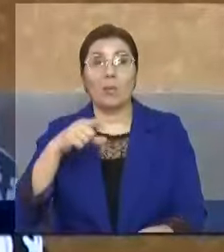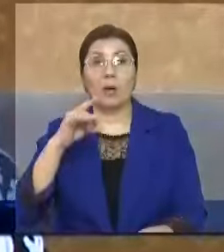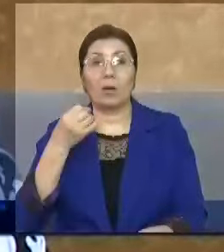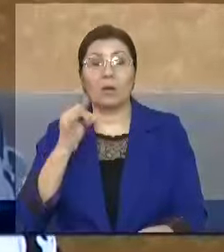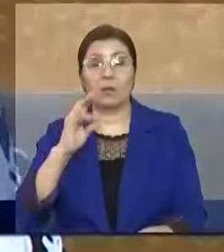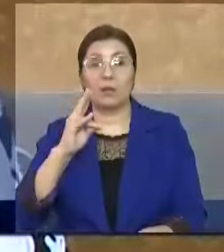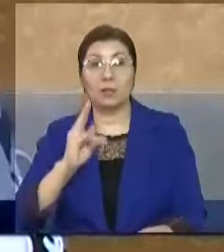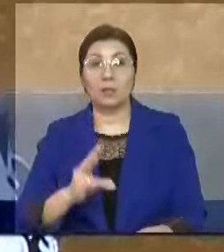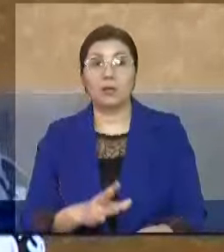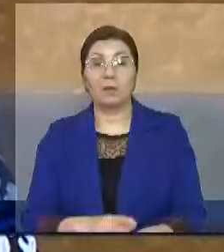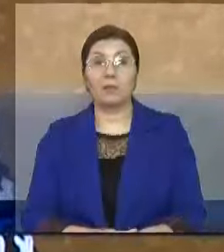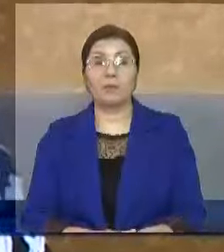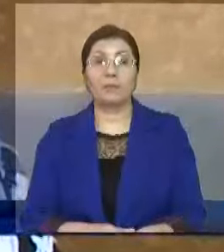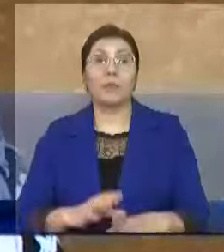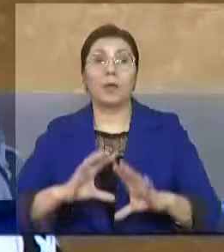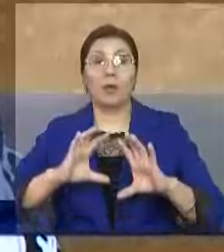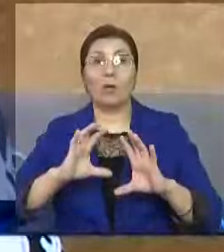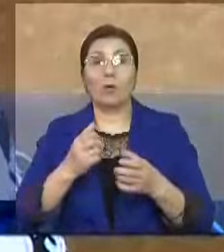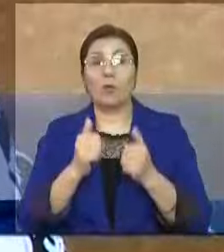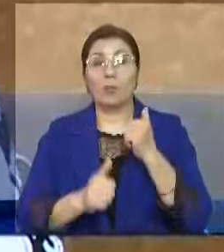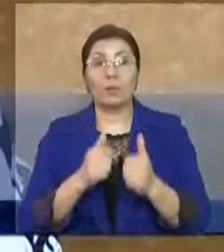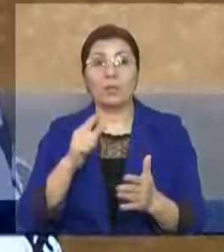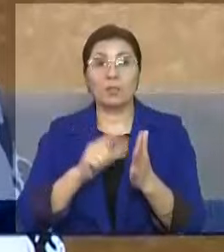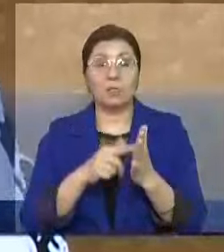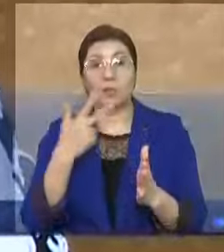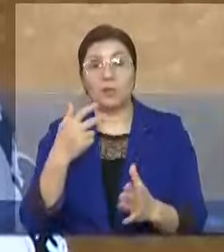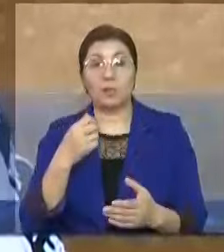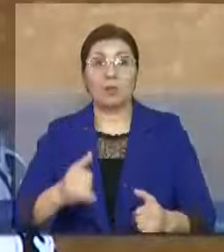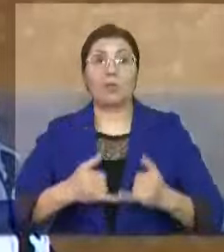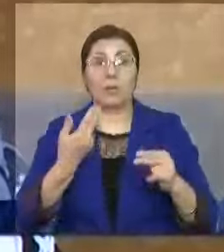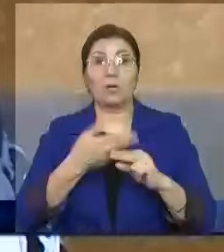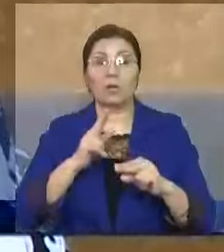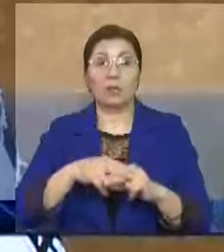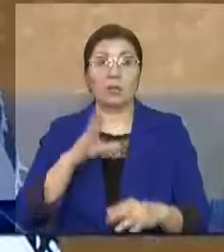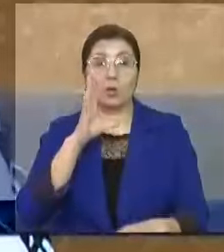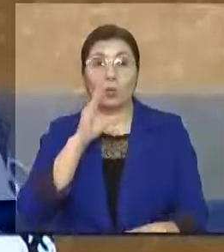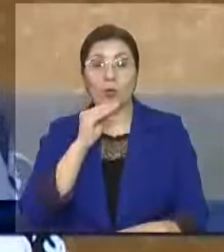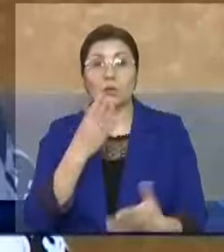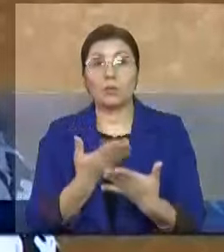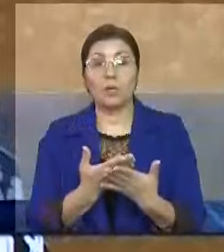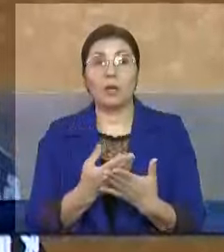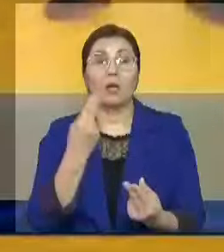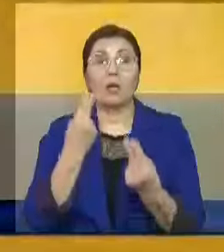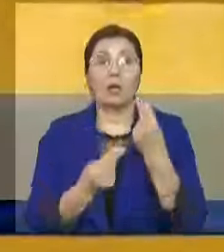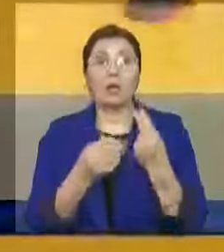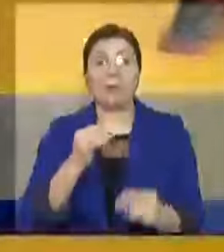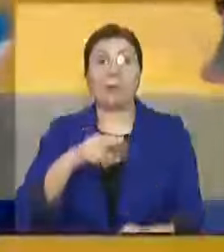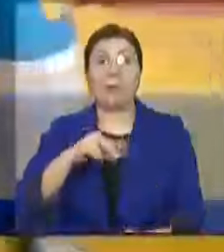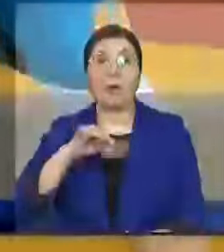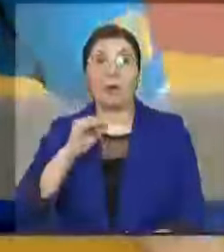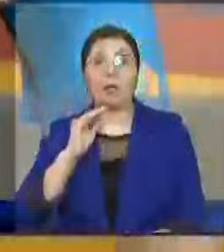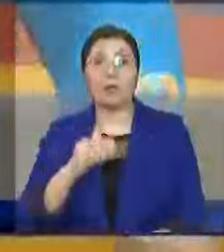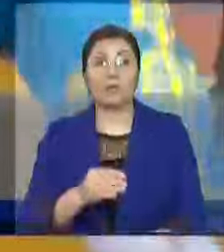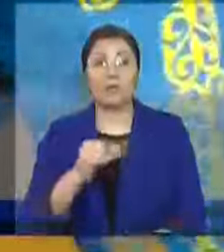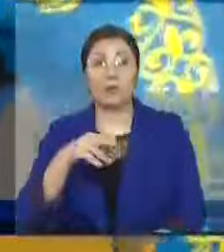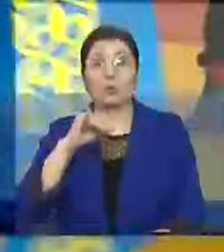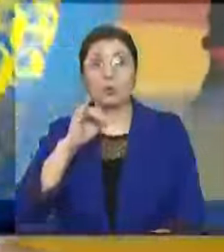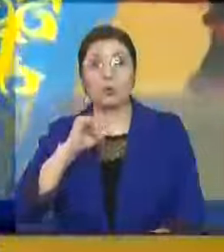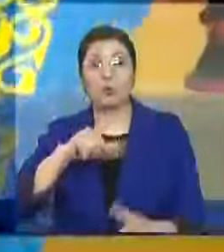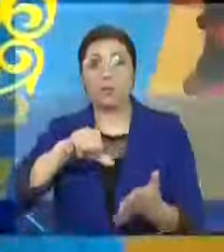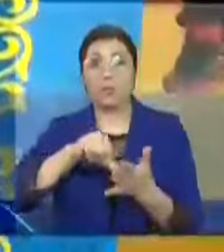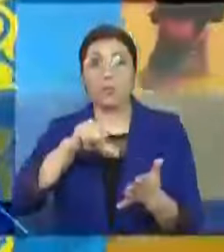действующего победителя Кубка мира со счетом 7-3. И благодаря этому успех квалифицировался на игры в Париже. Юсуп Батырмурзаев выступит